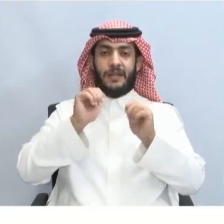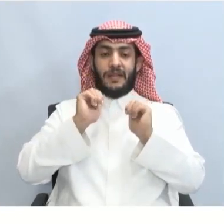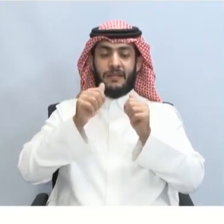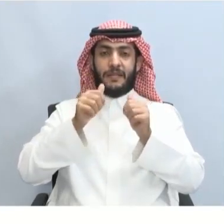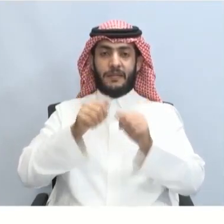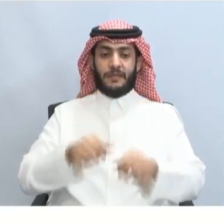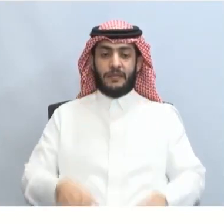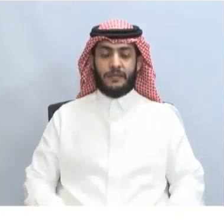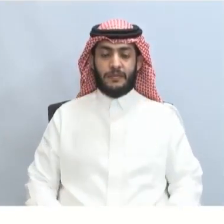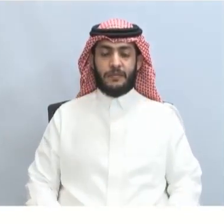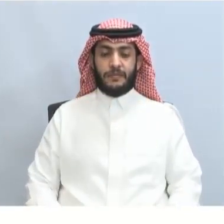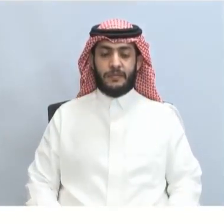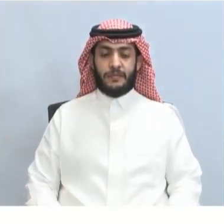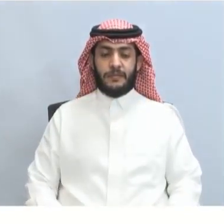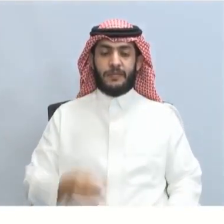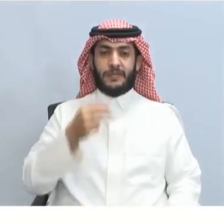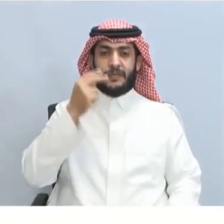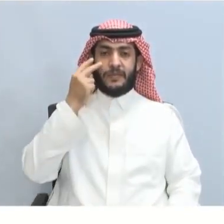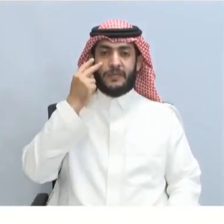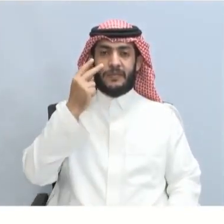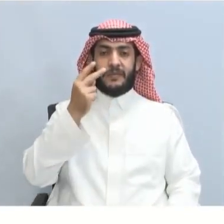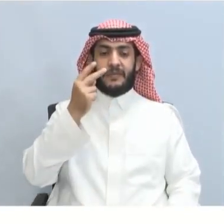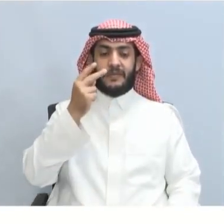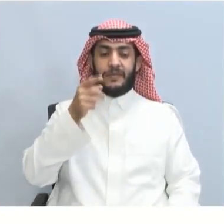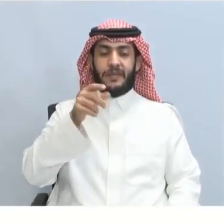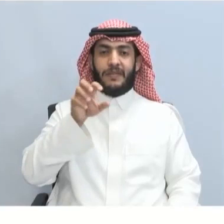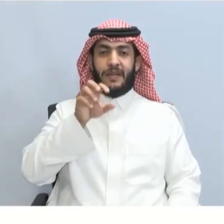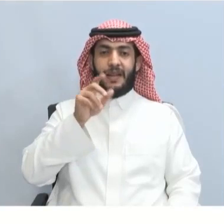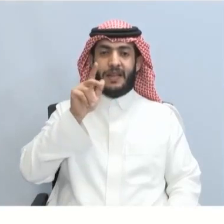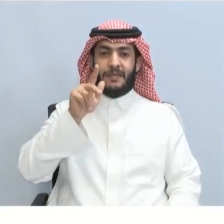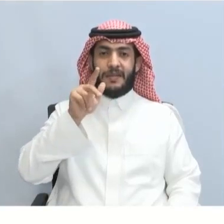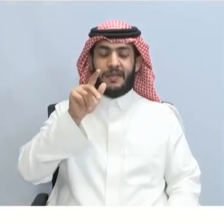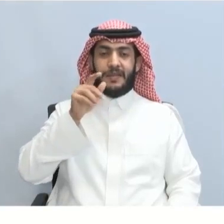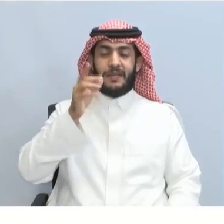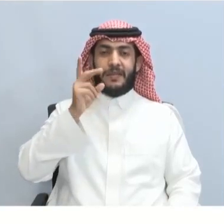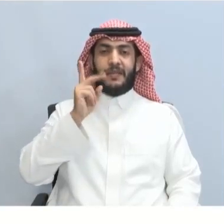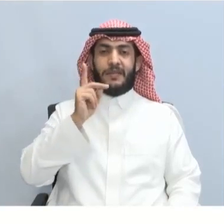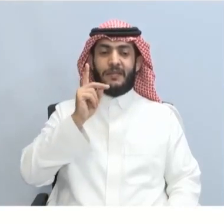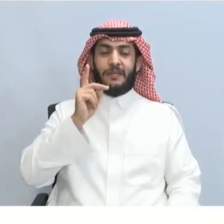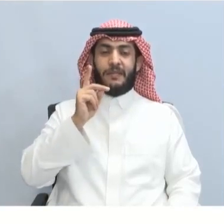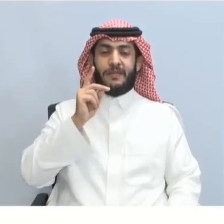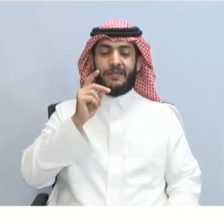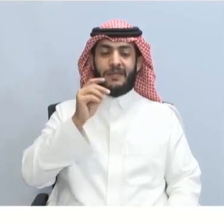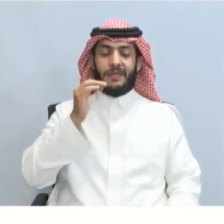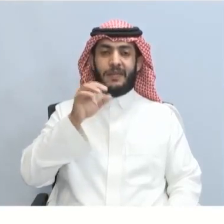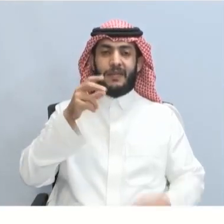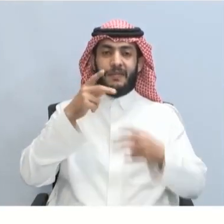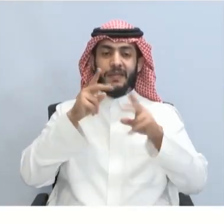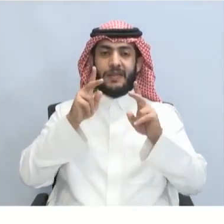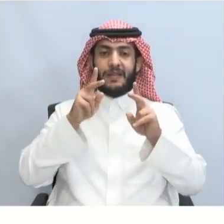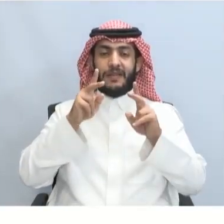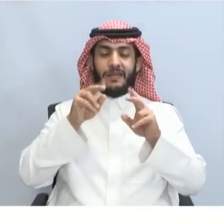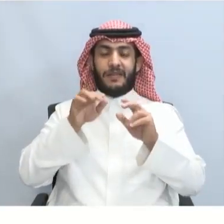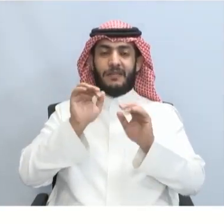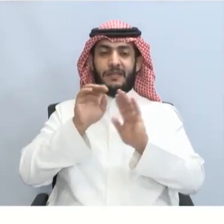نتيجه تنفيذه نلاحظ عندنا هنا بالنقر على زر الفار الايمن ثم اوبن او